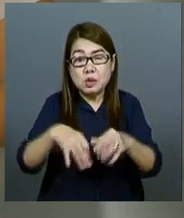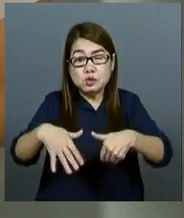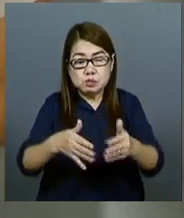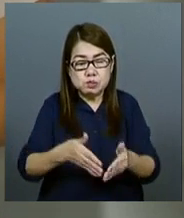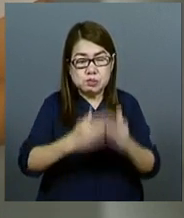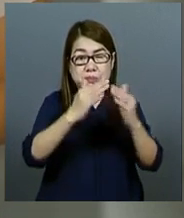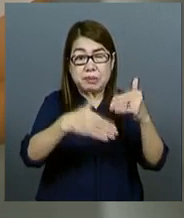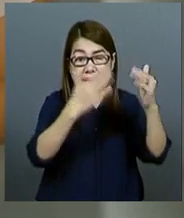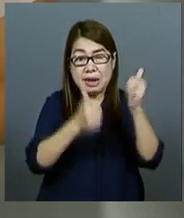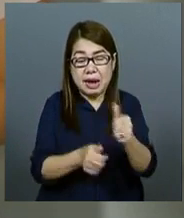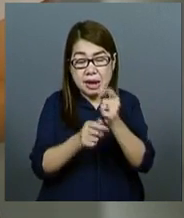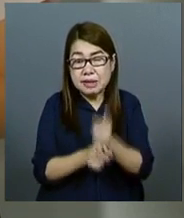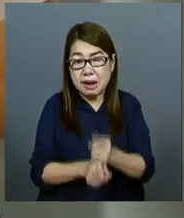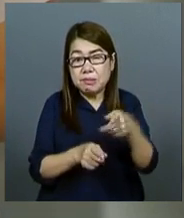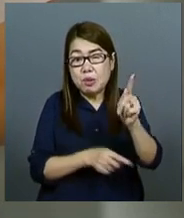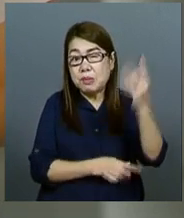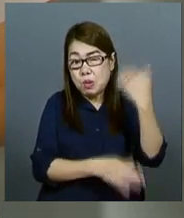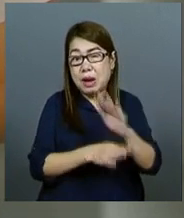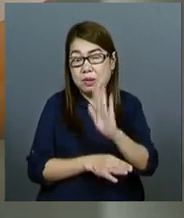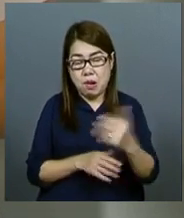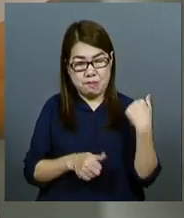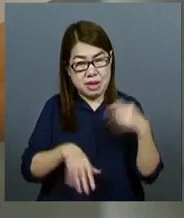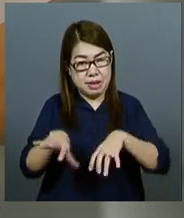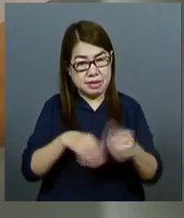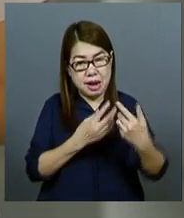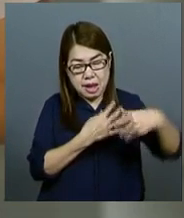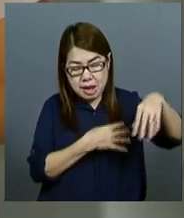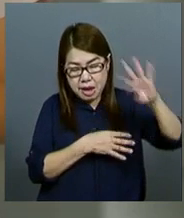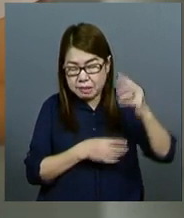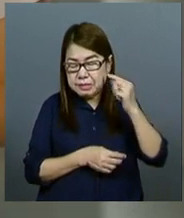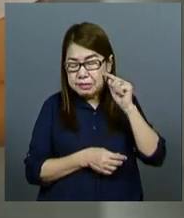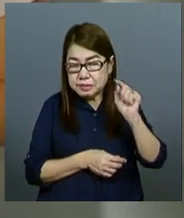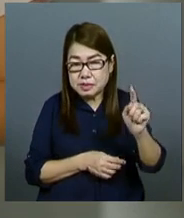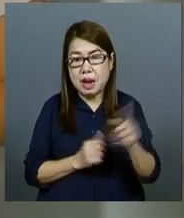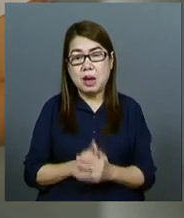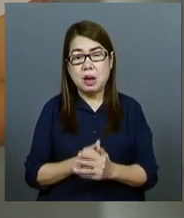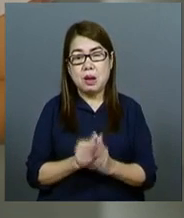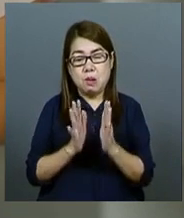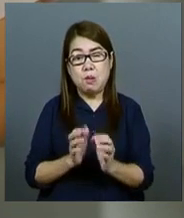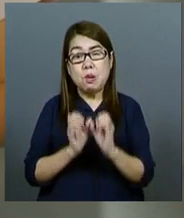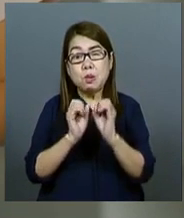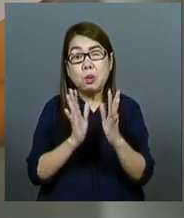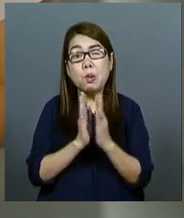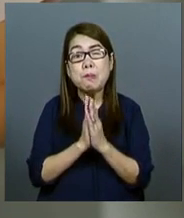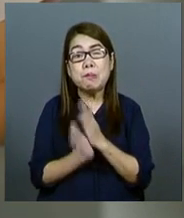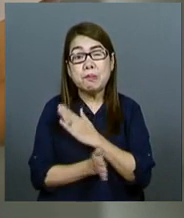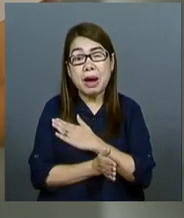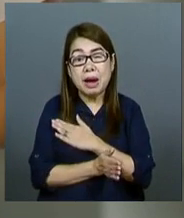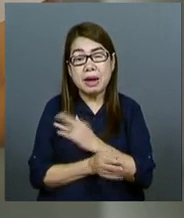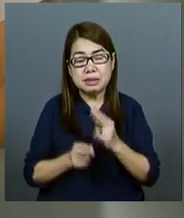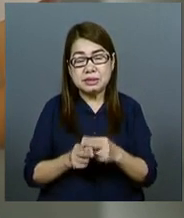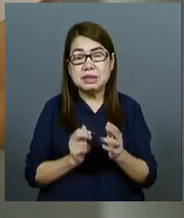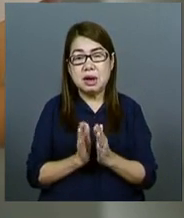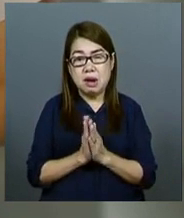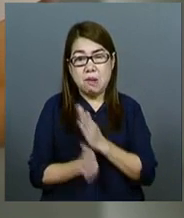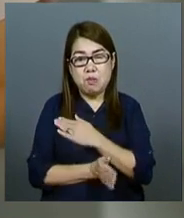ท้องถิ่นจึงมีการจัดพิธีรำบวงสรวงเพื่อแสดงมุทิตาจิตพระครูพิทักษ์วิหารกิจหรือหลวงปู่สาศาสนป